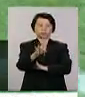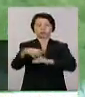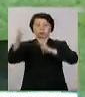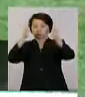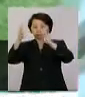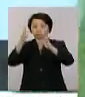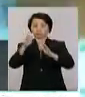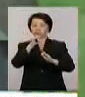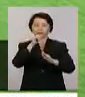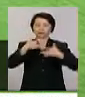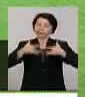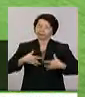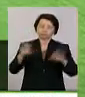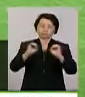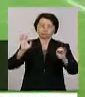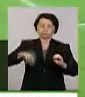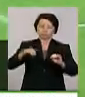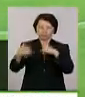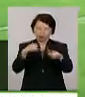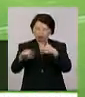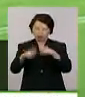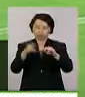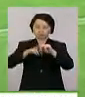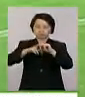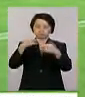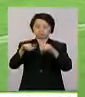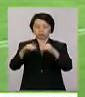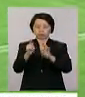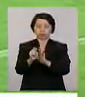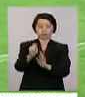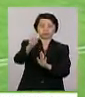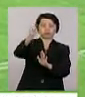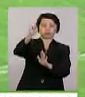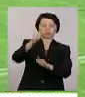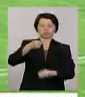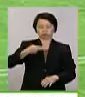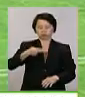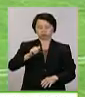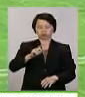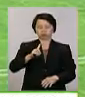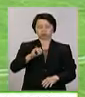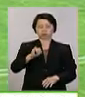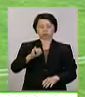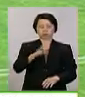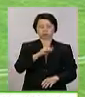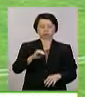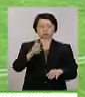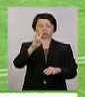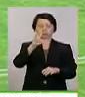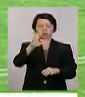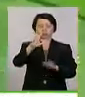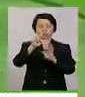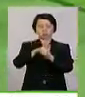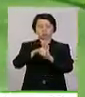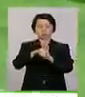Malaysia tidak mudah patah semangat, merapatkan jurang melalui pemain tinggi lampai Hadi Fayyan Abdul Razak 3 minit sebelum